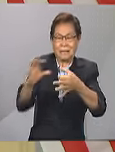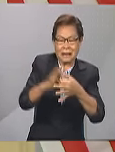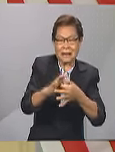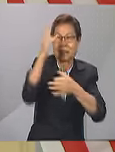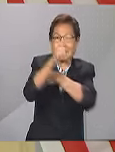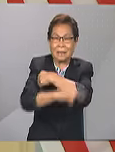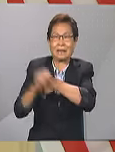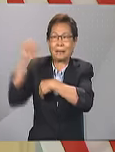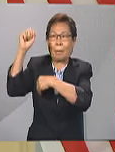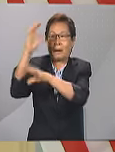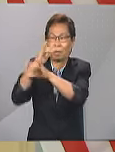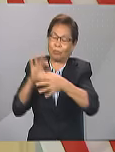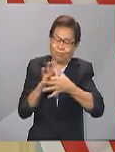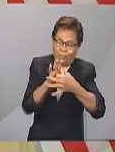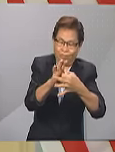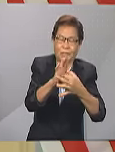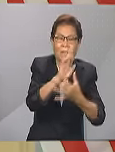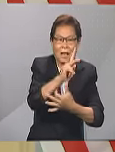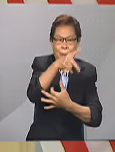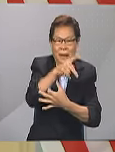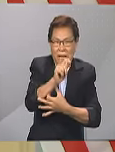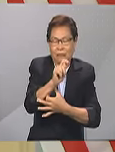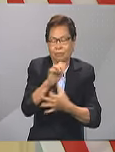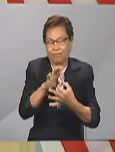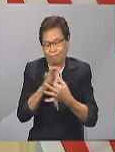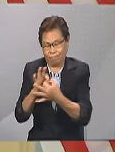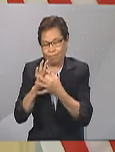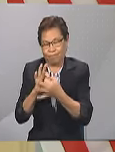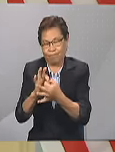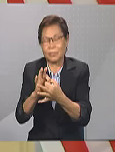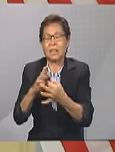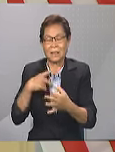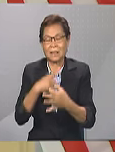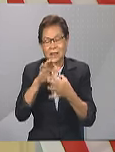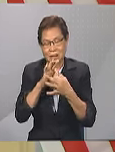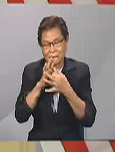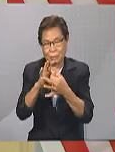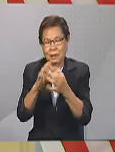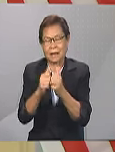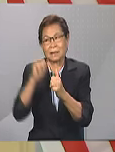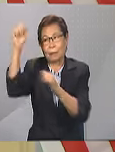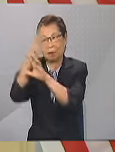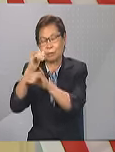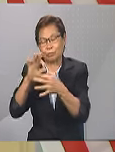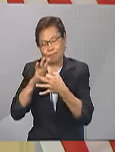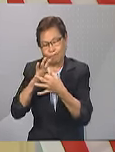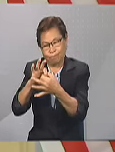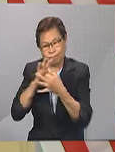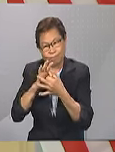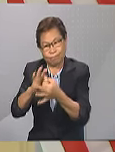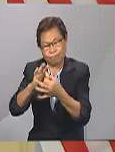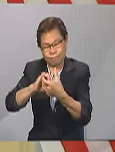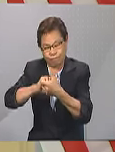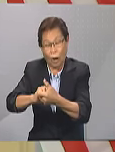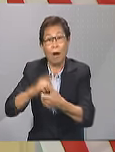negeri Sabah dan Serawak juga ya kita bekerjasama dengan kesabaran jawab karena